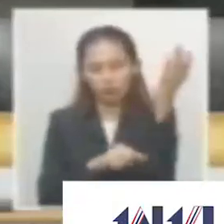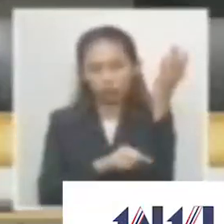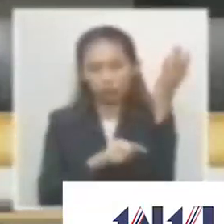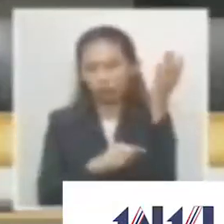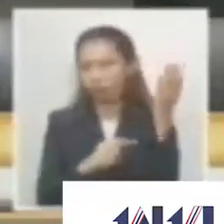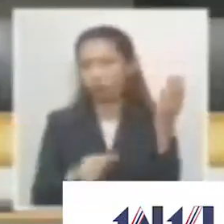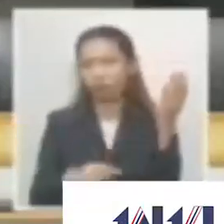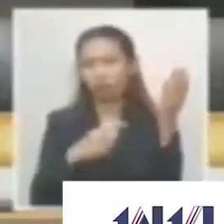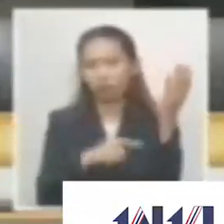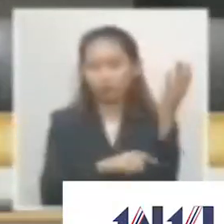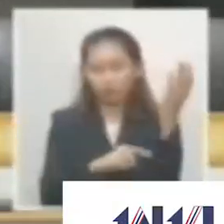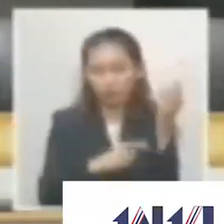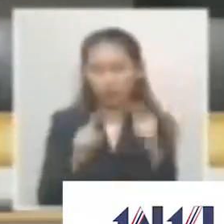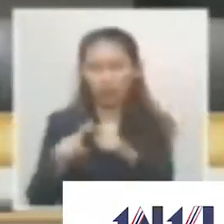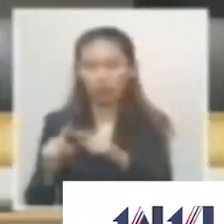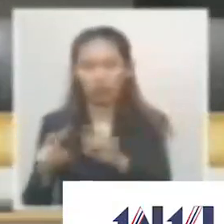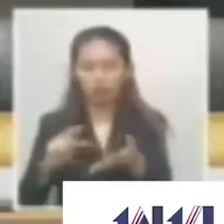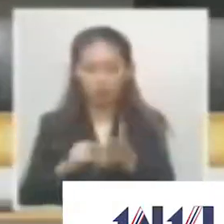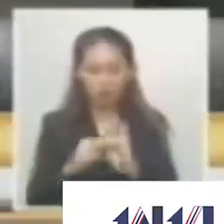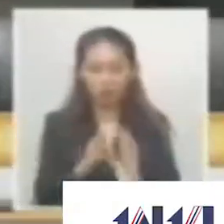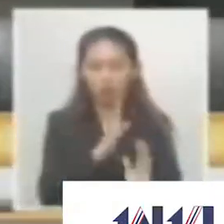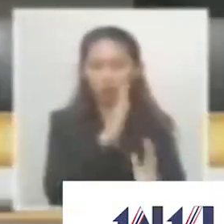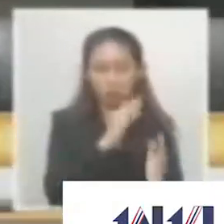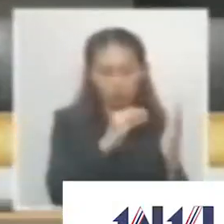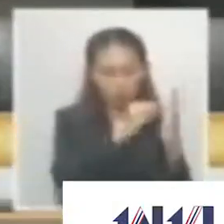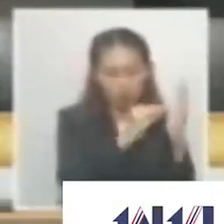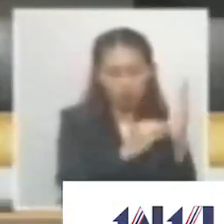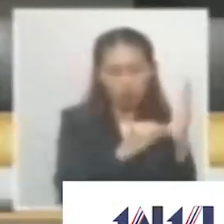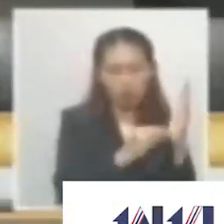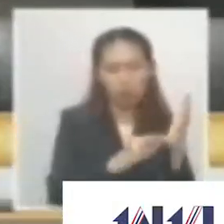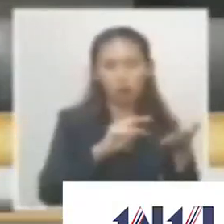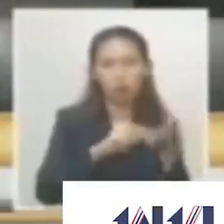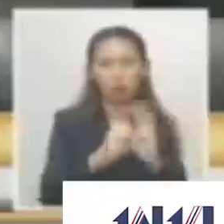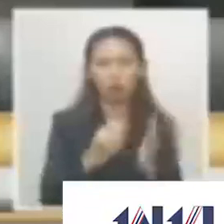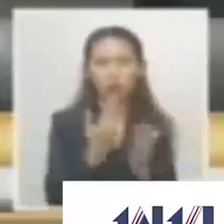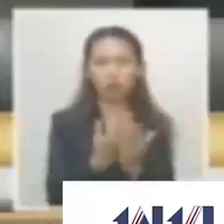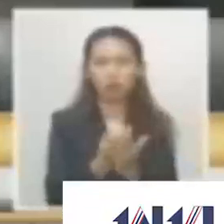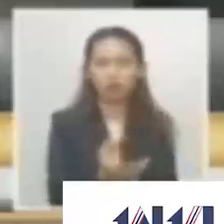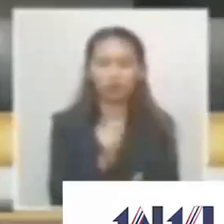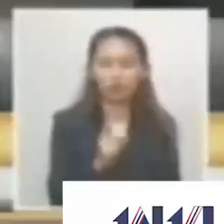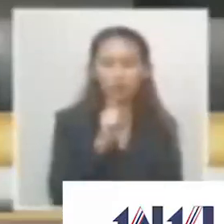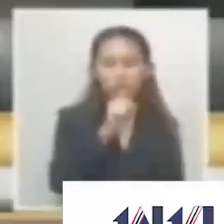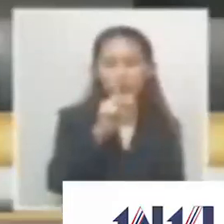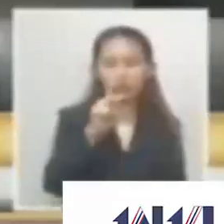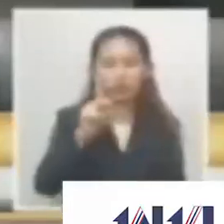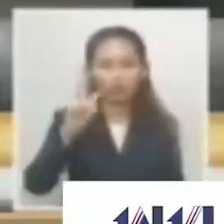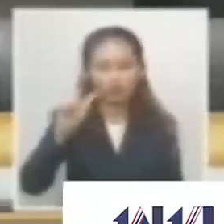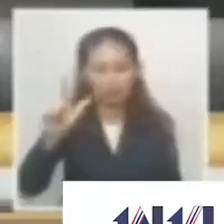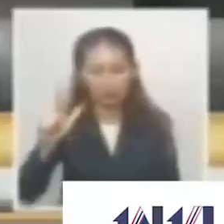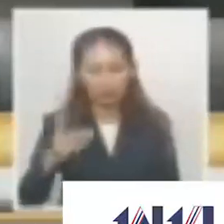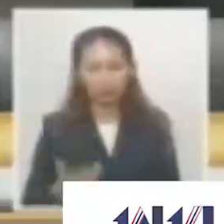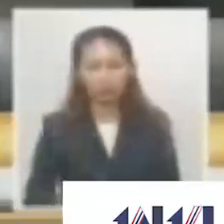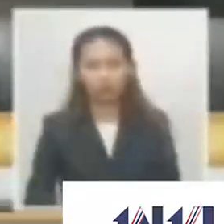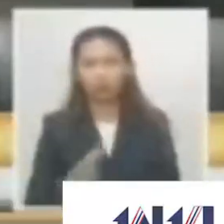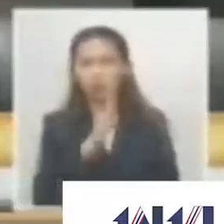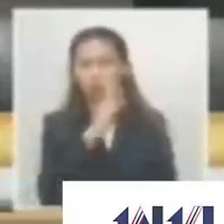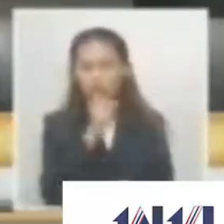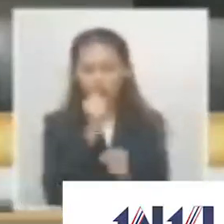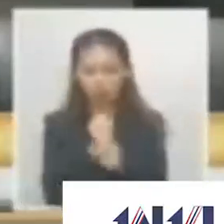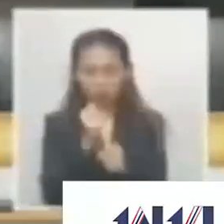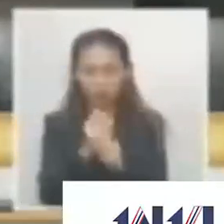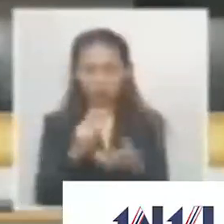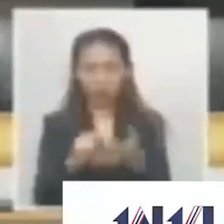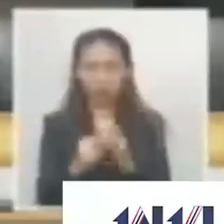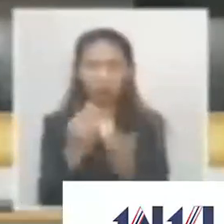ามครับตรงนี้ท้องถิ่นเขาก็เป็นห่วงบางท้องถิ่นเล็กครับถ้าท่านให้เขาทำเนี่ยนะครับมันมีงบประมาณส่วนเพิ่มส่วนต่างถ้าเป็นเงินของเขา